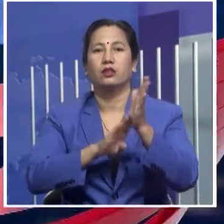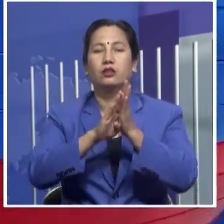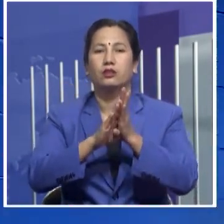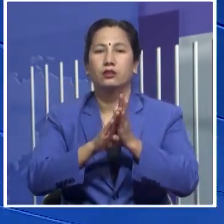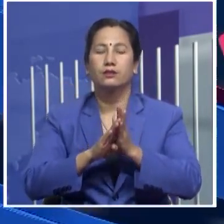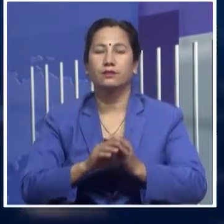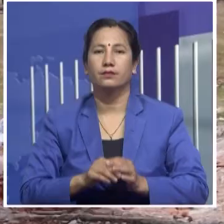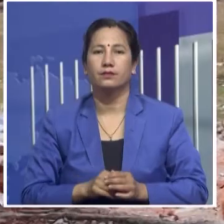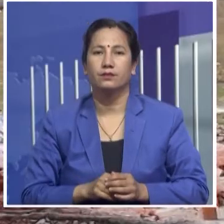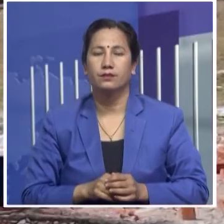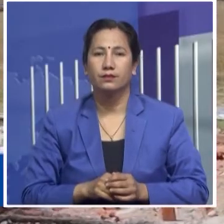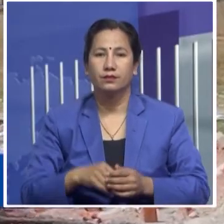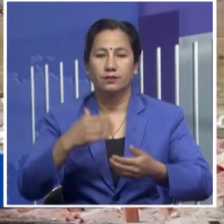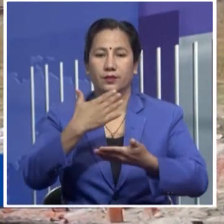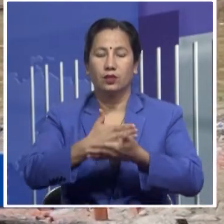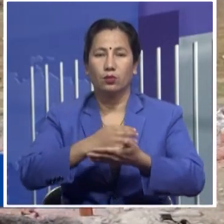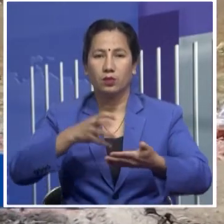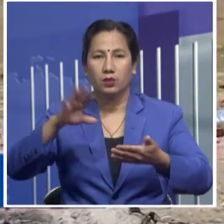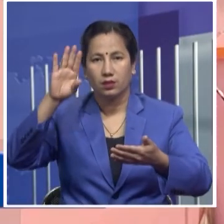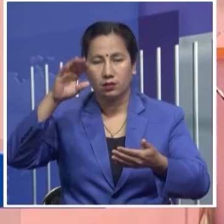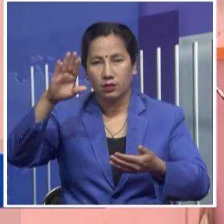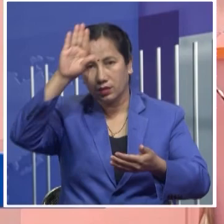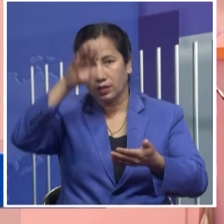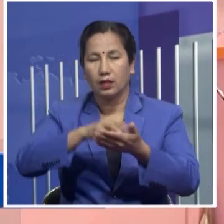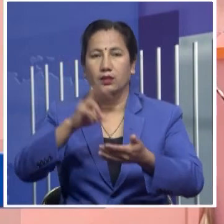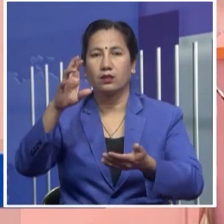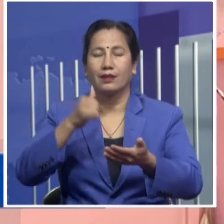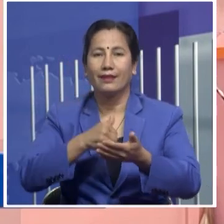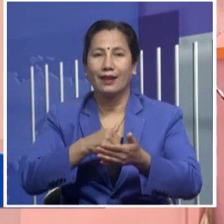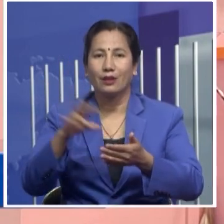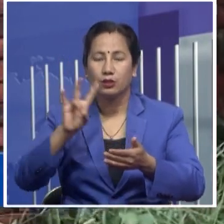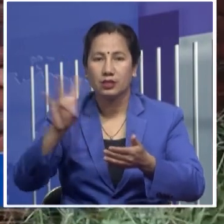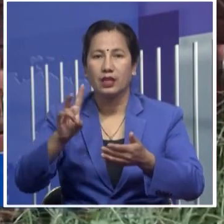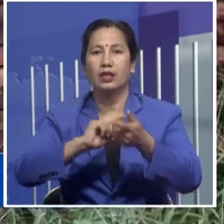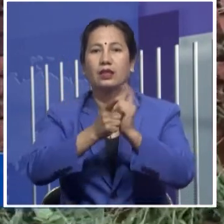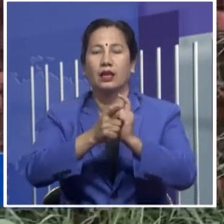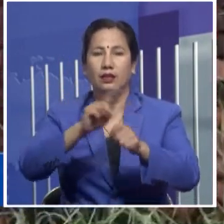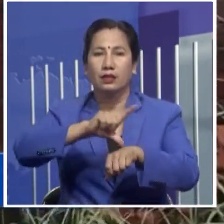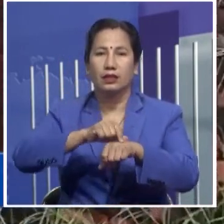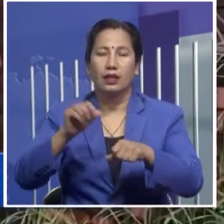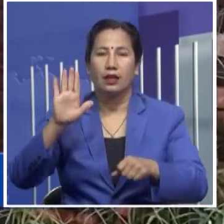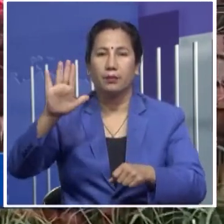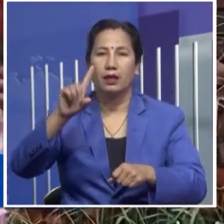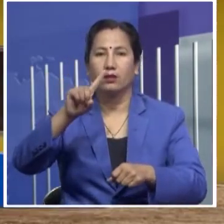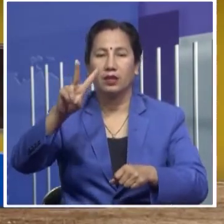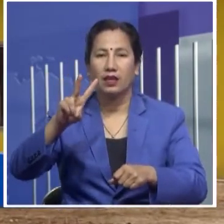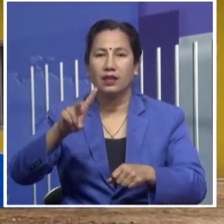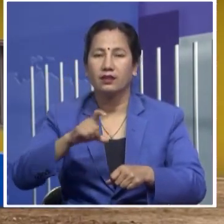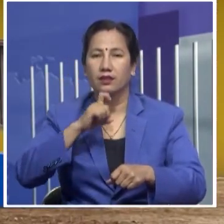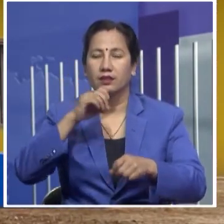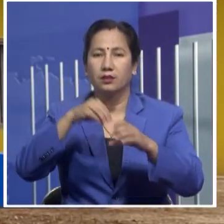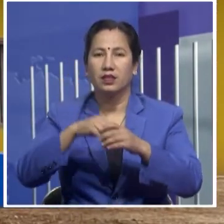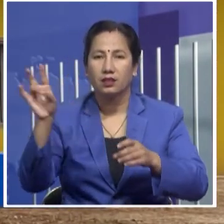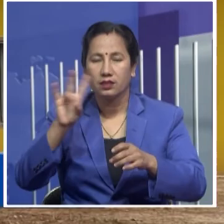आकलन। लुम्बिनी प्रदेशको राजधानीका लागि दाङको राप्ती प्राविधिक शिक्षालय सार्न ढिलाइ, फागुन 12 गतेभित्र शिक्षालय सार्न